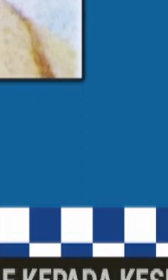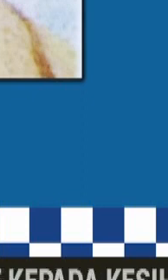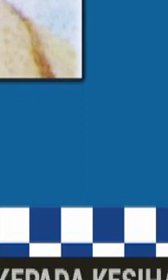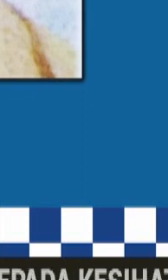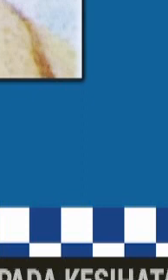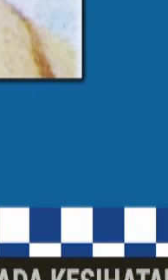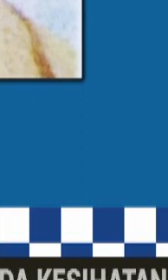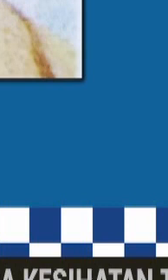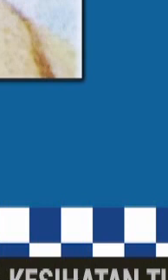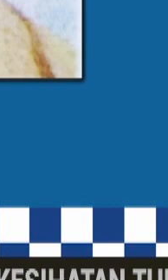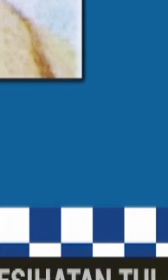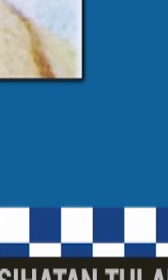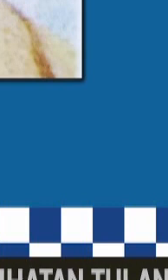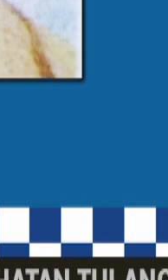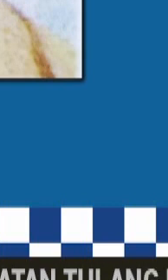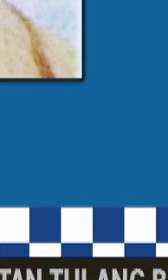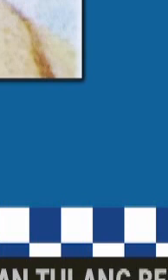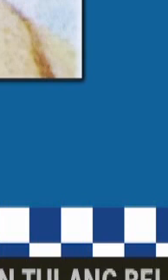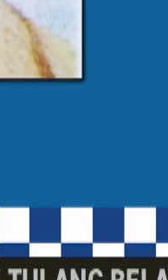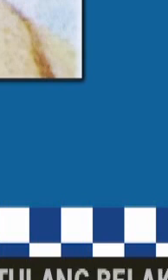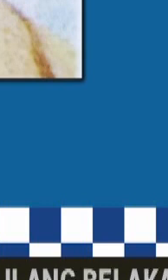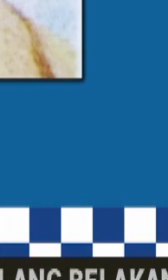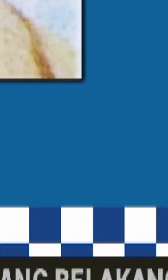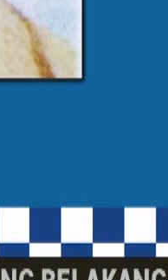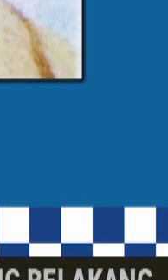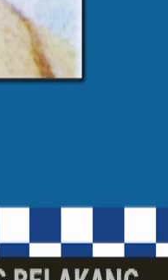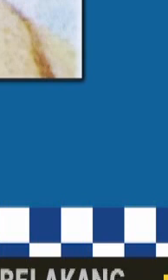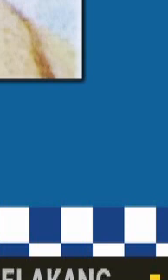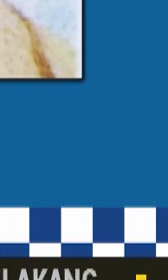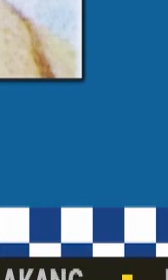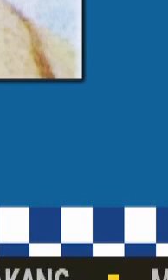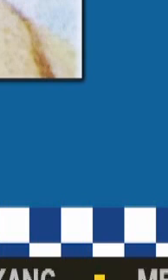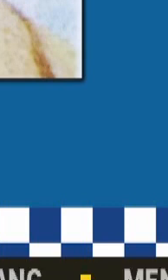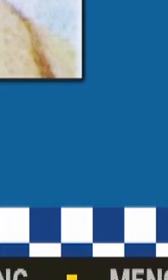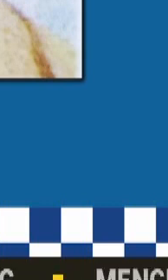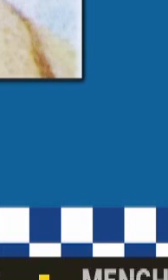422106an 9 atau mana-mana Balai Polis yang